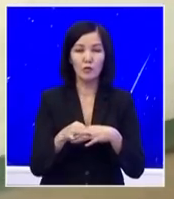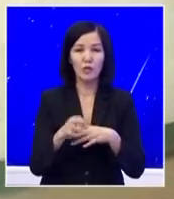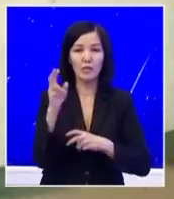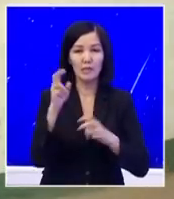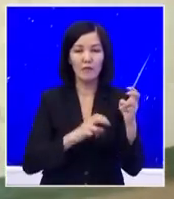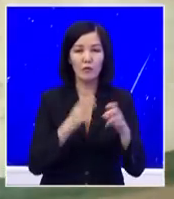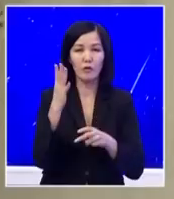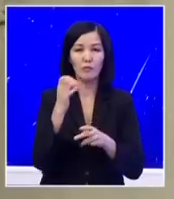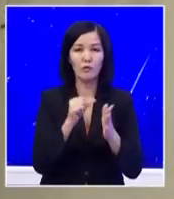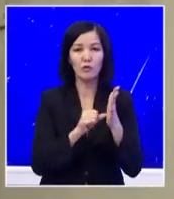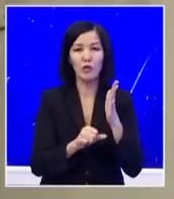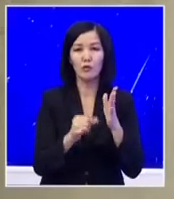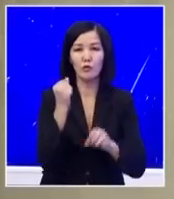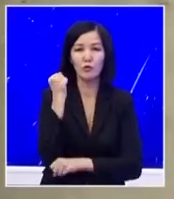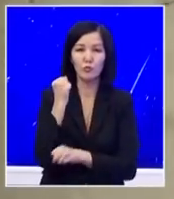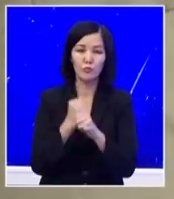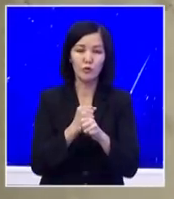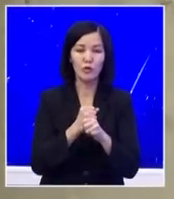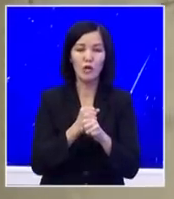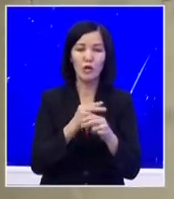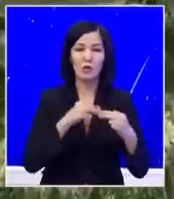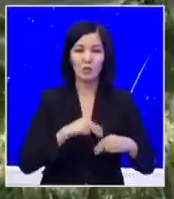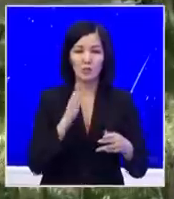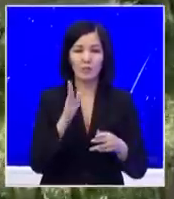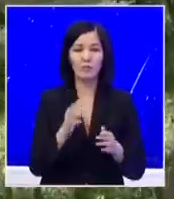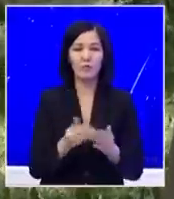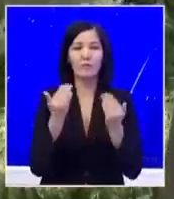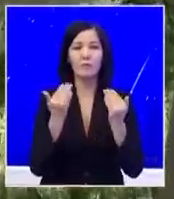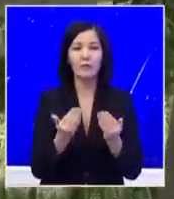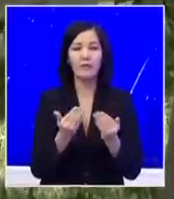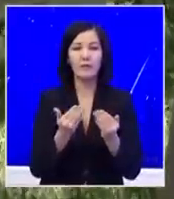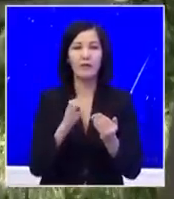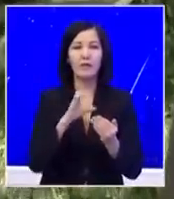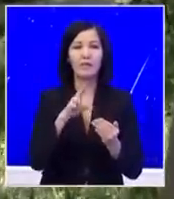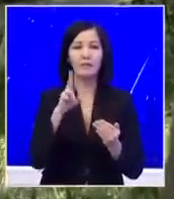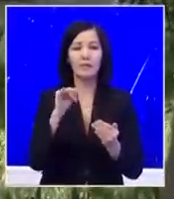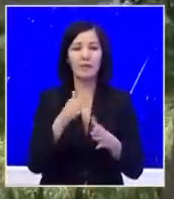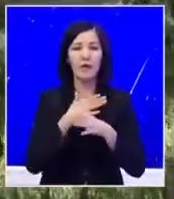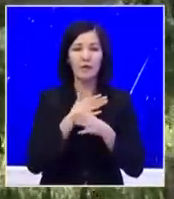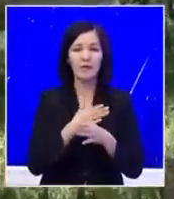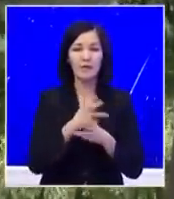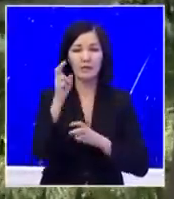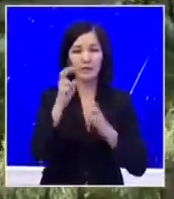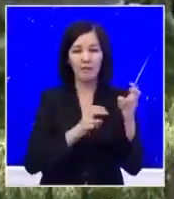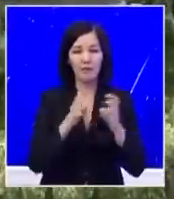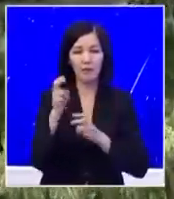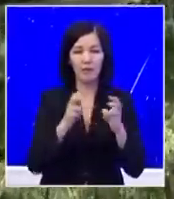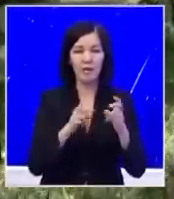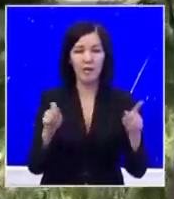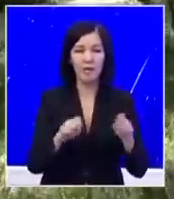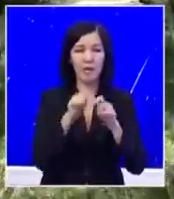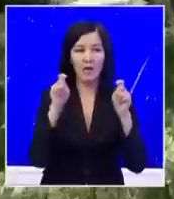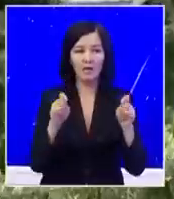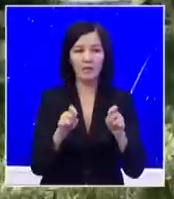зауытта 500-600 жұмысшы өнім өндіруге кіріседі. Биыл СПК арқылы осы зауытты жібереміз.